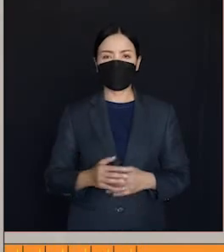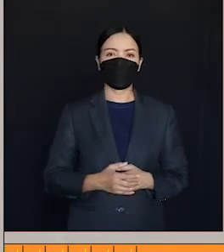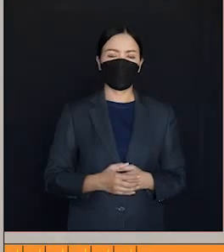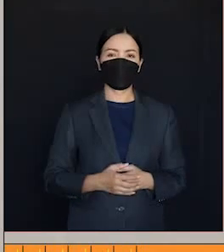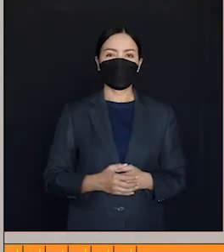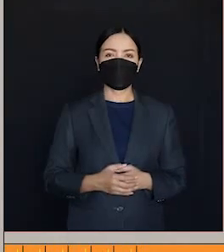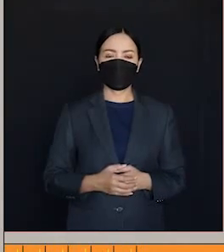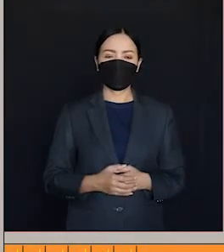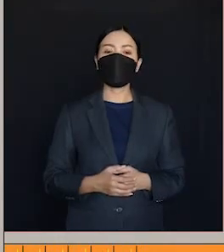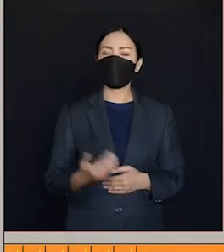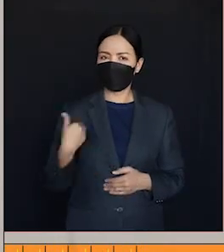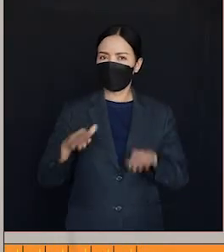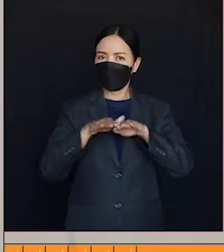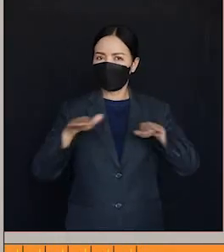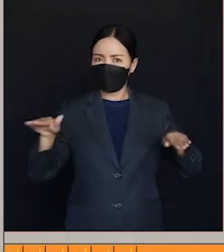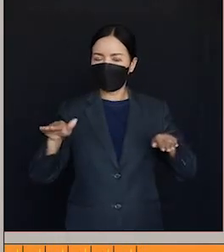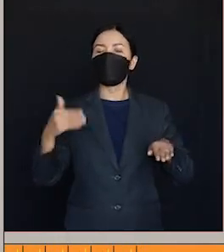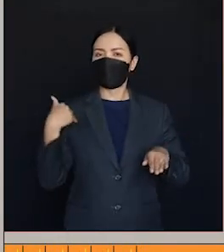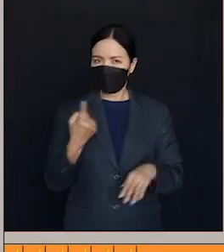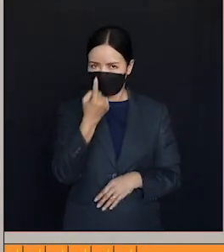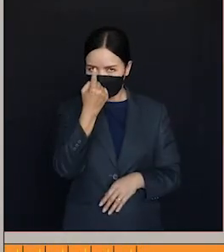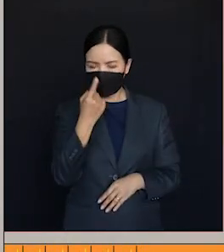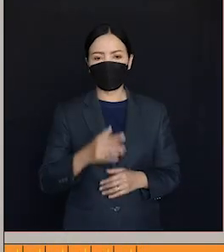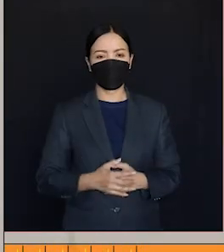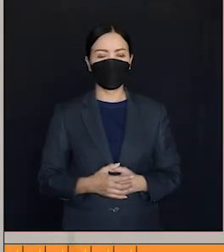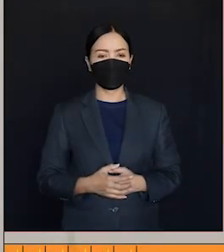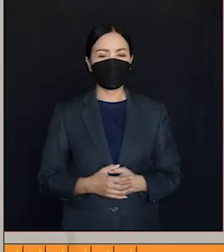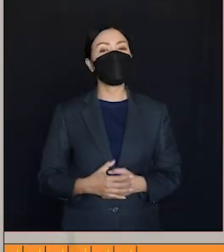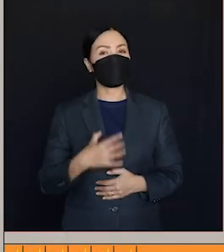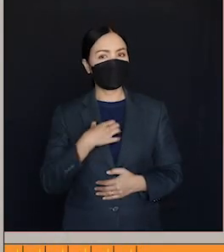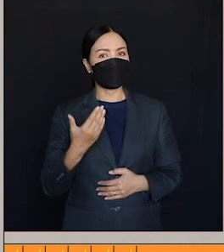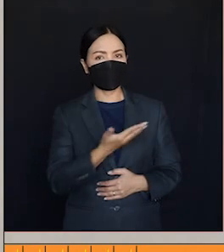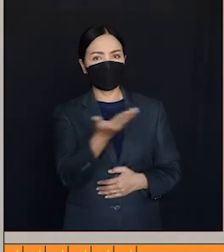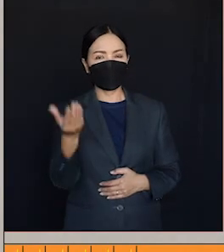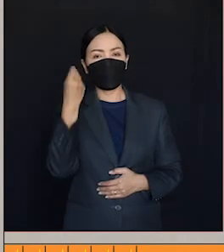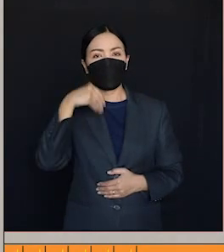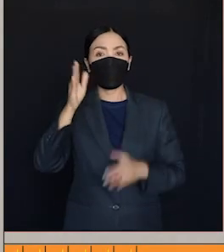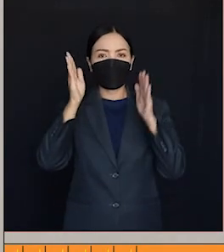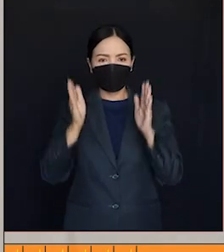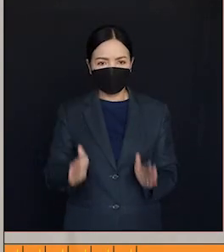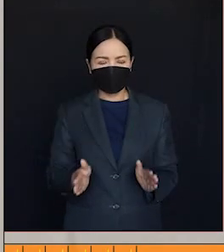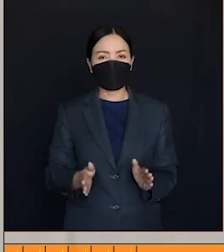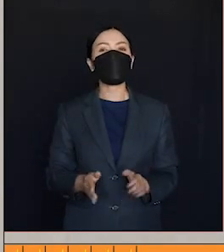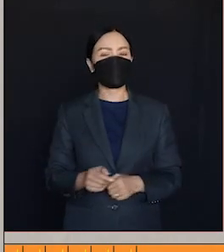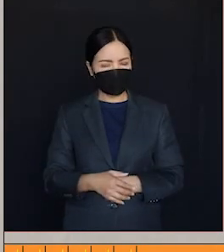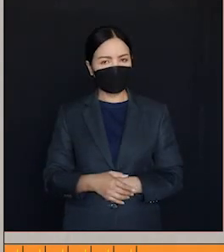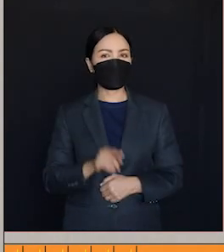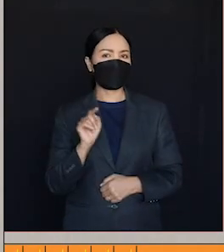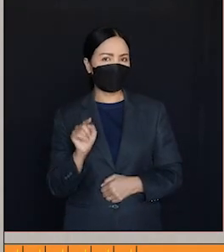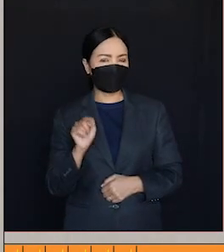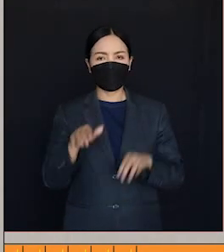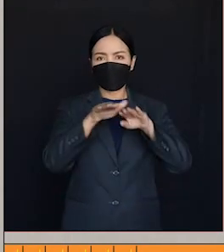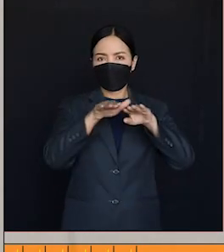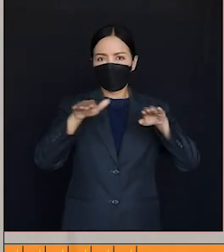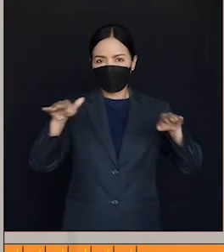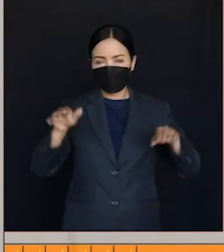guideline นะคะก็จะออกมาตรฐานมา1ตัวเราก็อยากให้ทุกคนเนี่ยสามารถเอาตัวมา